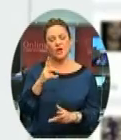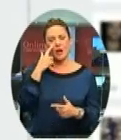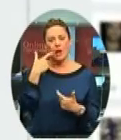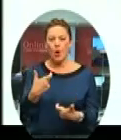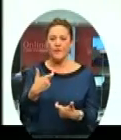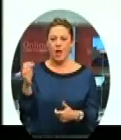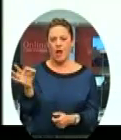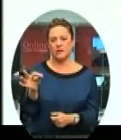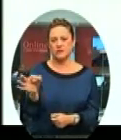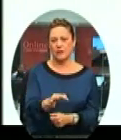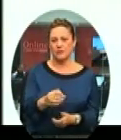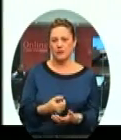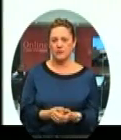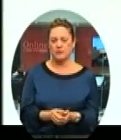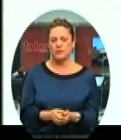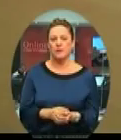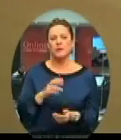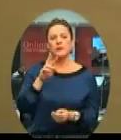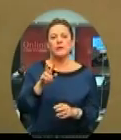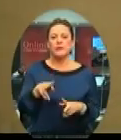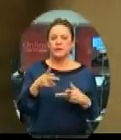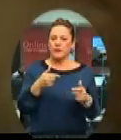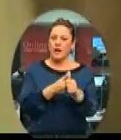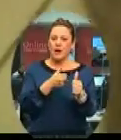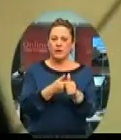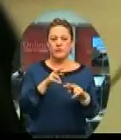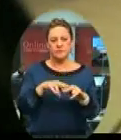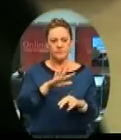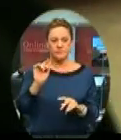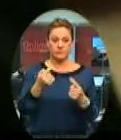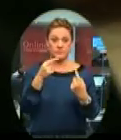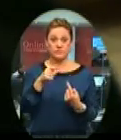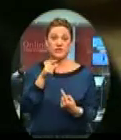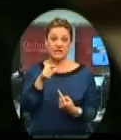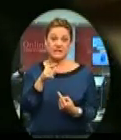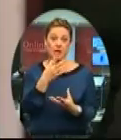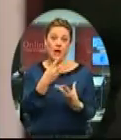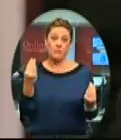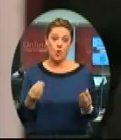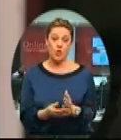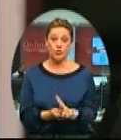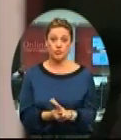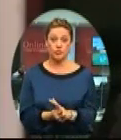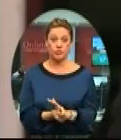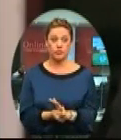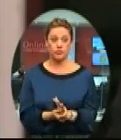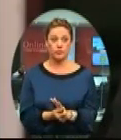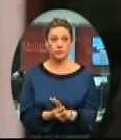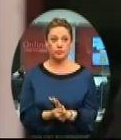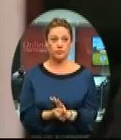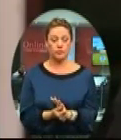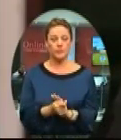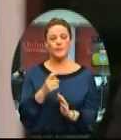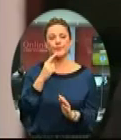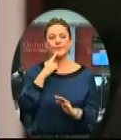ברשת מה גם שאי אפשר לעקוב אחרי כל המקרים כשמדובר באלפים רשתות חברות תפסות היום